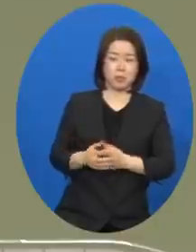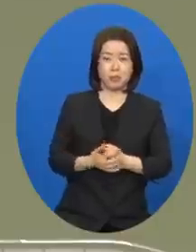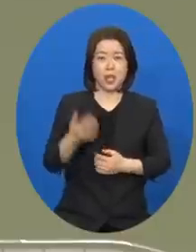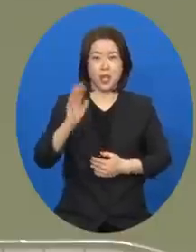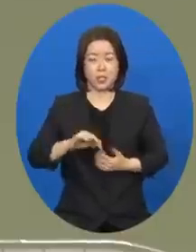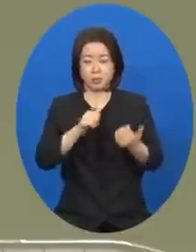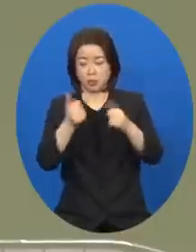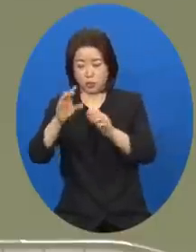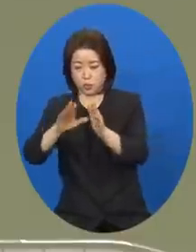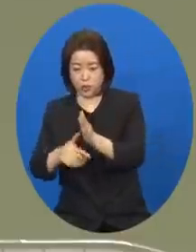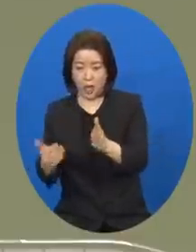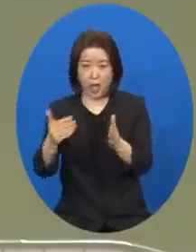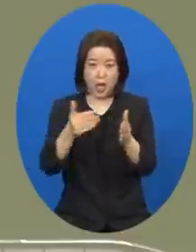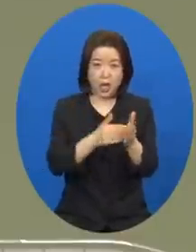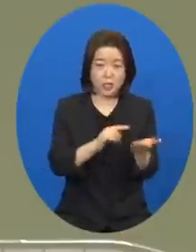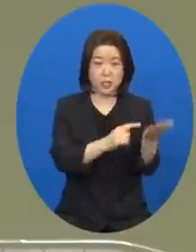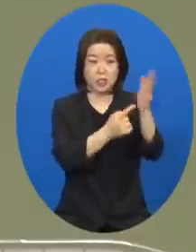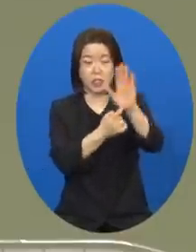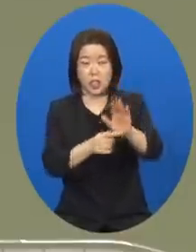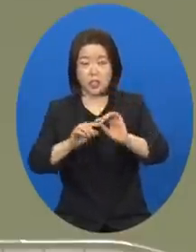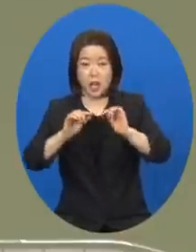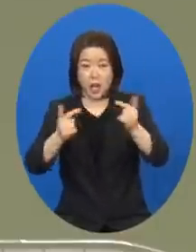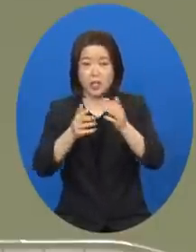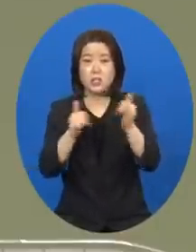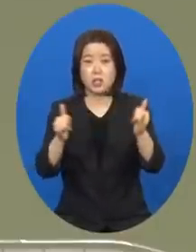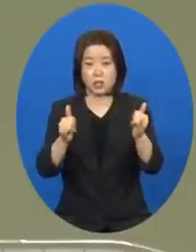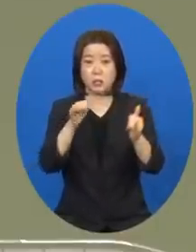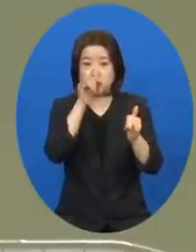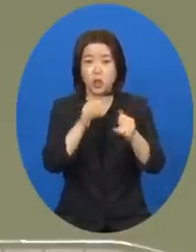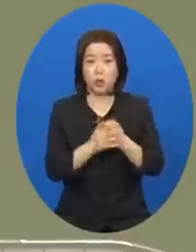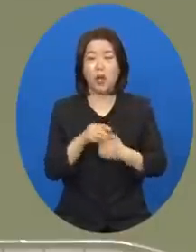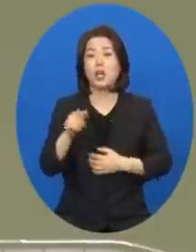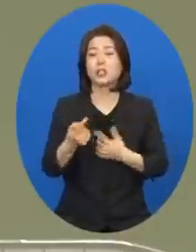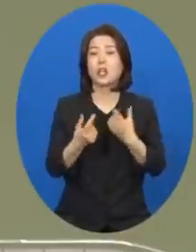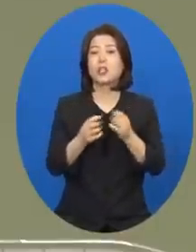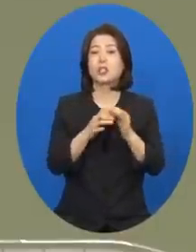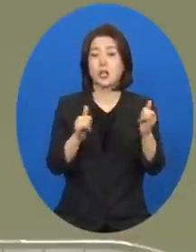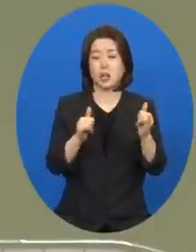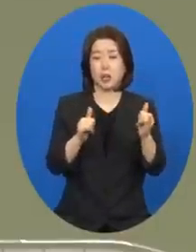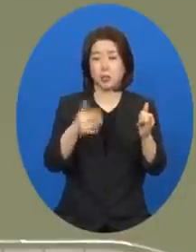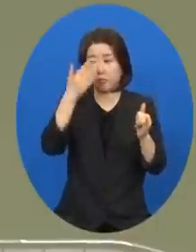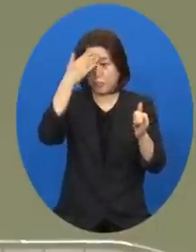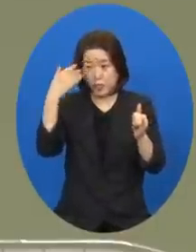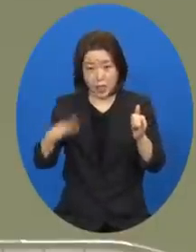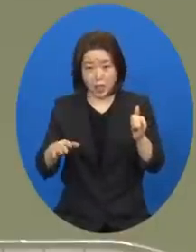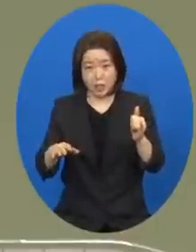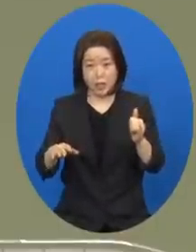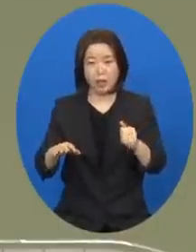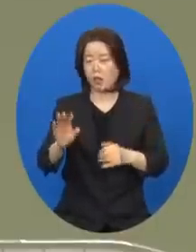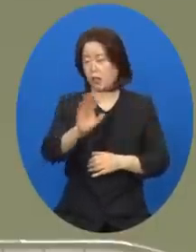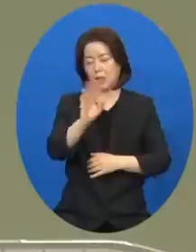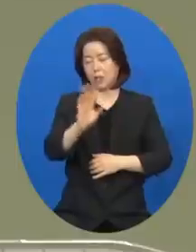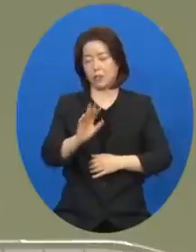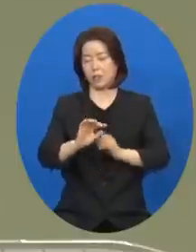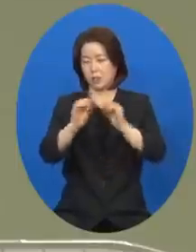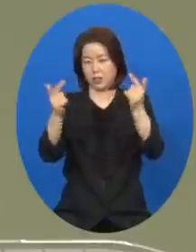죄 드러나지 않고 죽은 사람도 있어요. 그런 사람들 보면 다행이다. 천만의